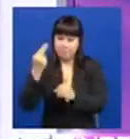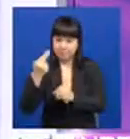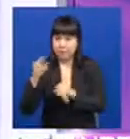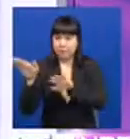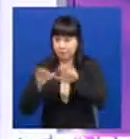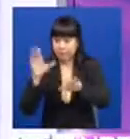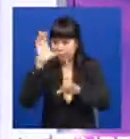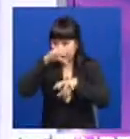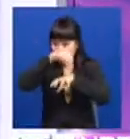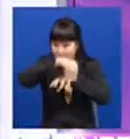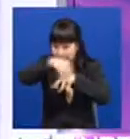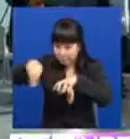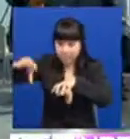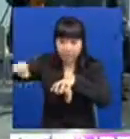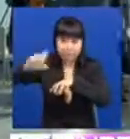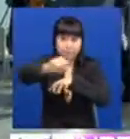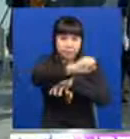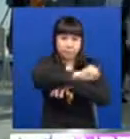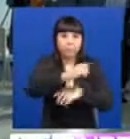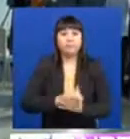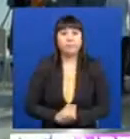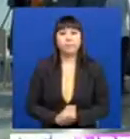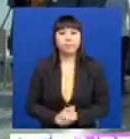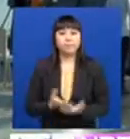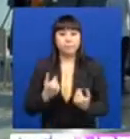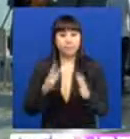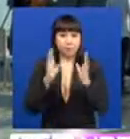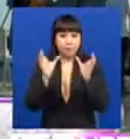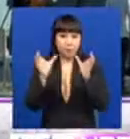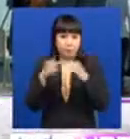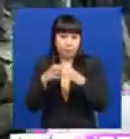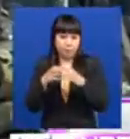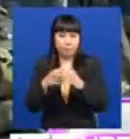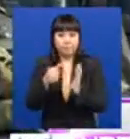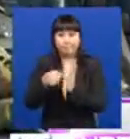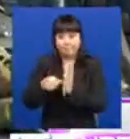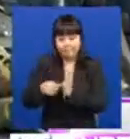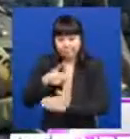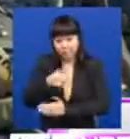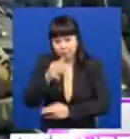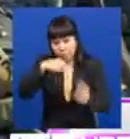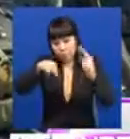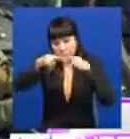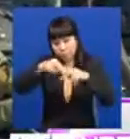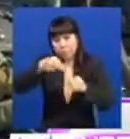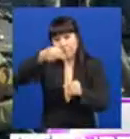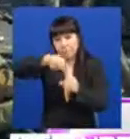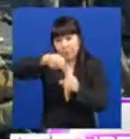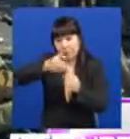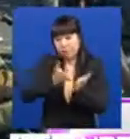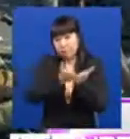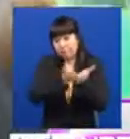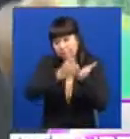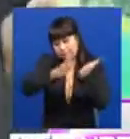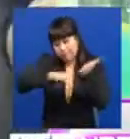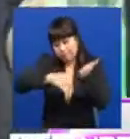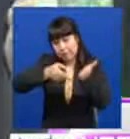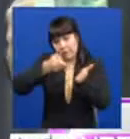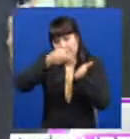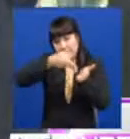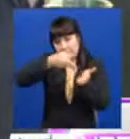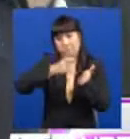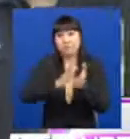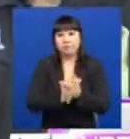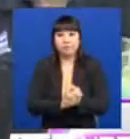ผลจับกุมเครือข่ายเพิ่มค่ะเจ้าหน้าที่ชุดสืบสวนปราบปราม 2กรมศุลกากรเข้าตรวจสอบน้ำมันที่เป็นจุดอยู่ในท้องเรือประมงดวง